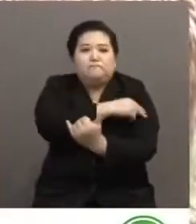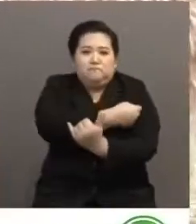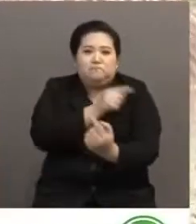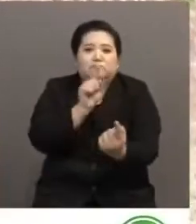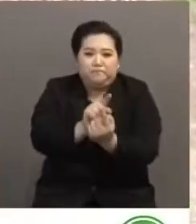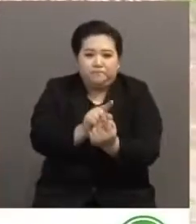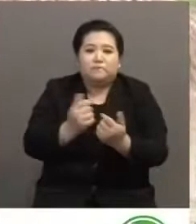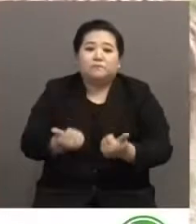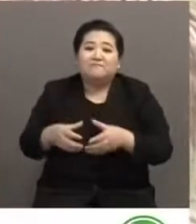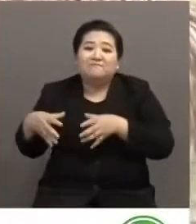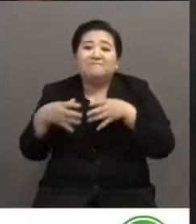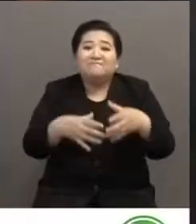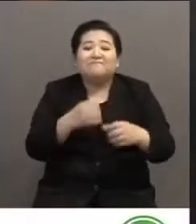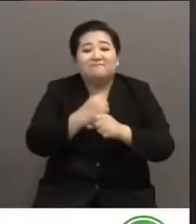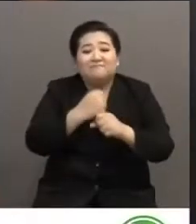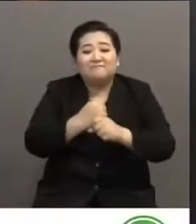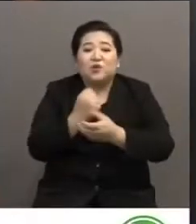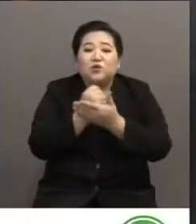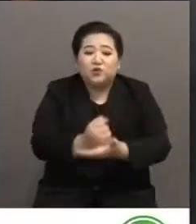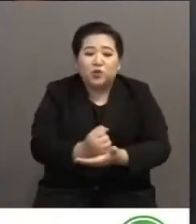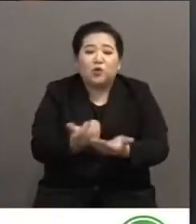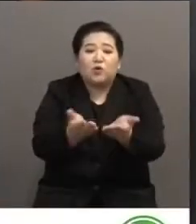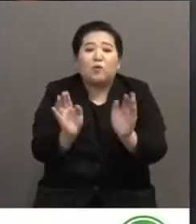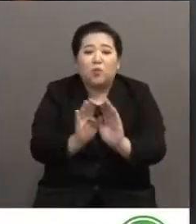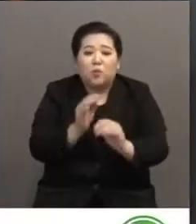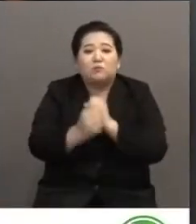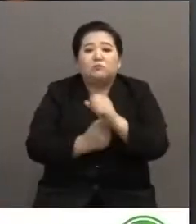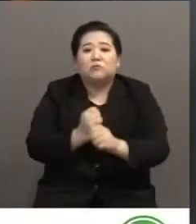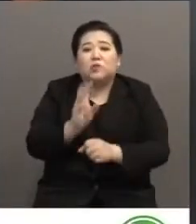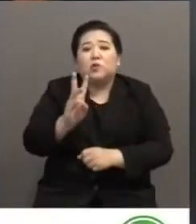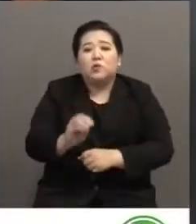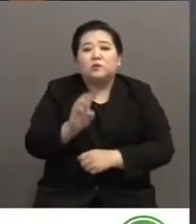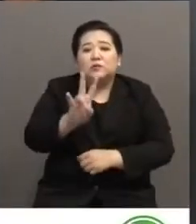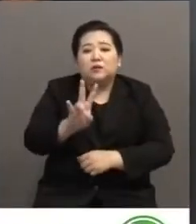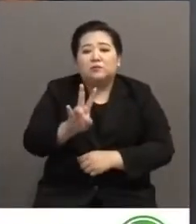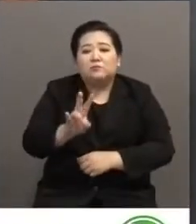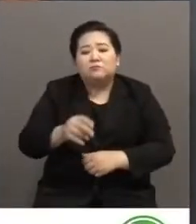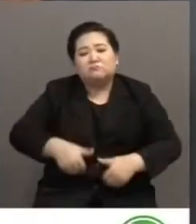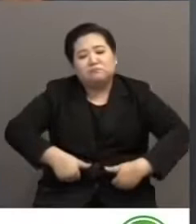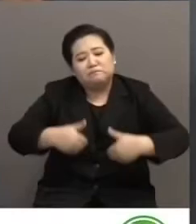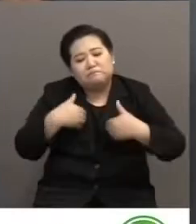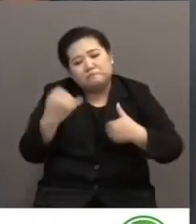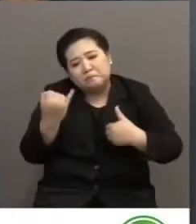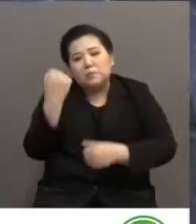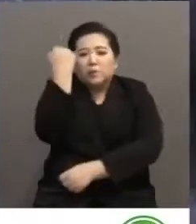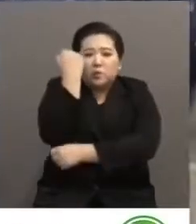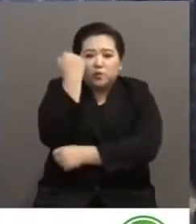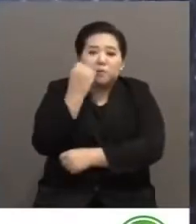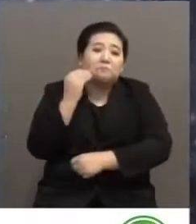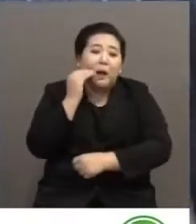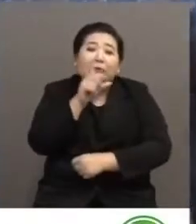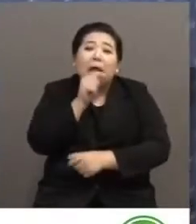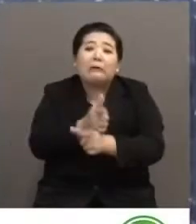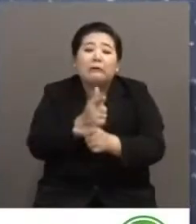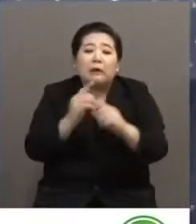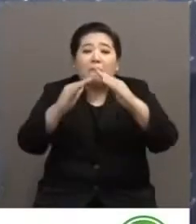ยเหลือครอบครัวของคุณเลิศศักดิ์โมรัตอายุ67ปีซึ่งก็ใช้ชีวิตอยู่อย่างแร้นแค้นนะครับคือต้องอาศัยอยู่ในเล้าไก่นะ